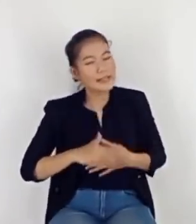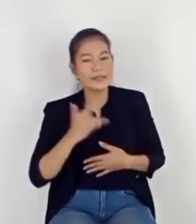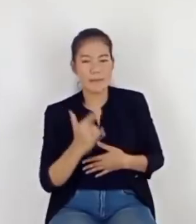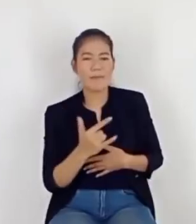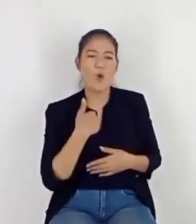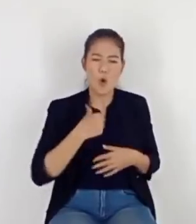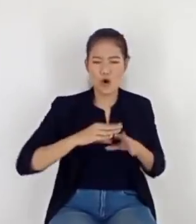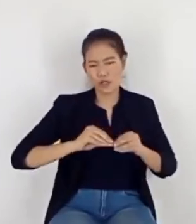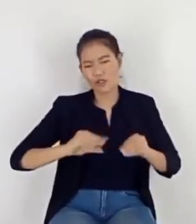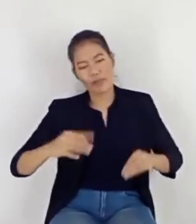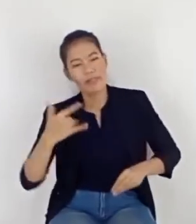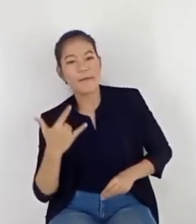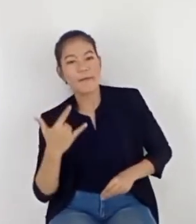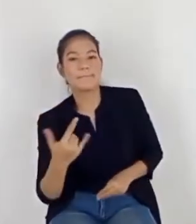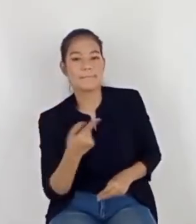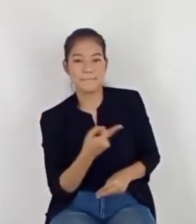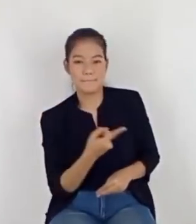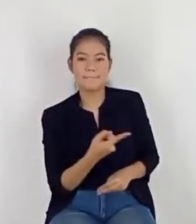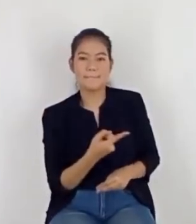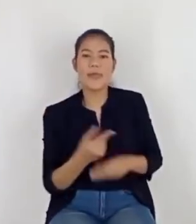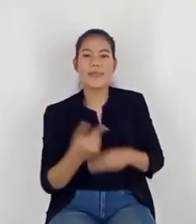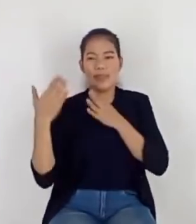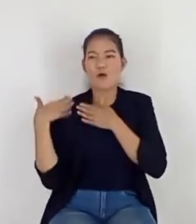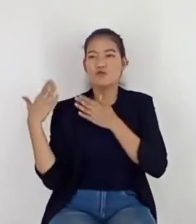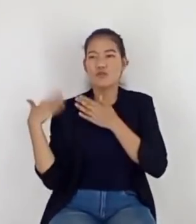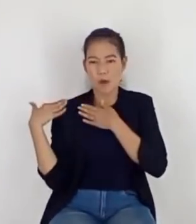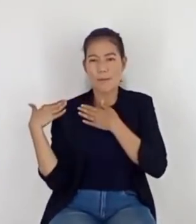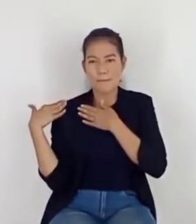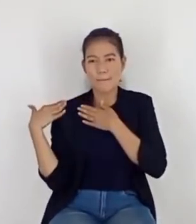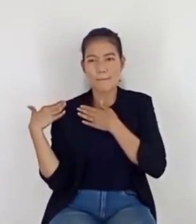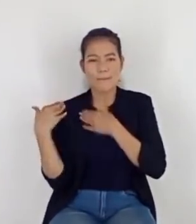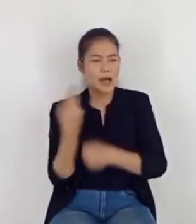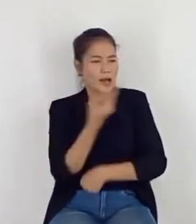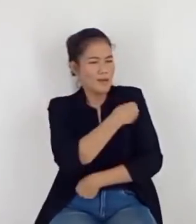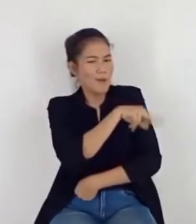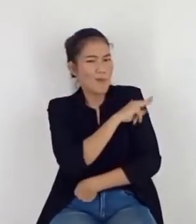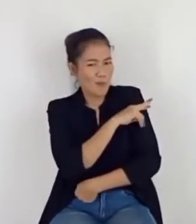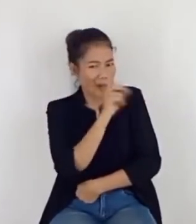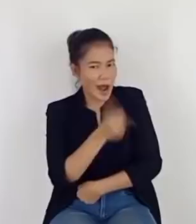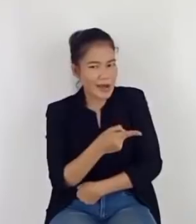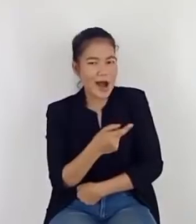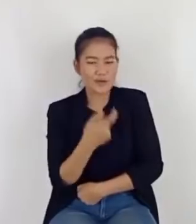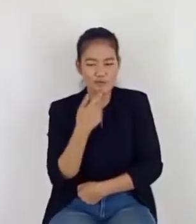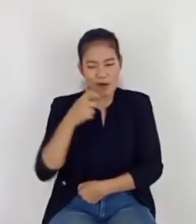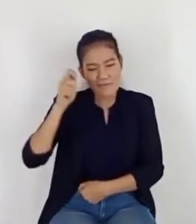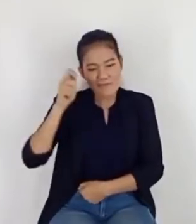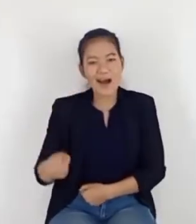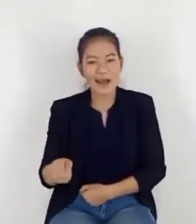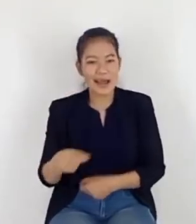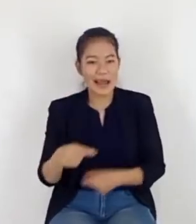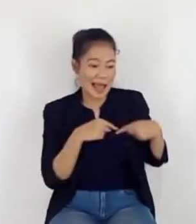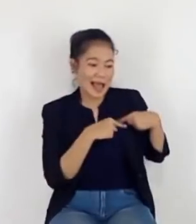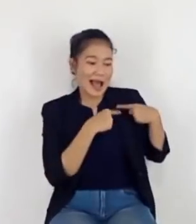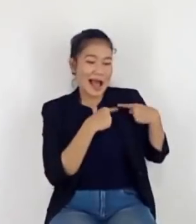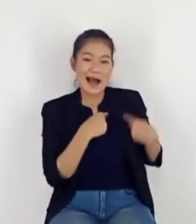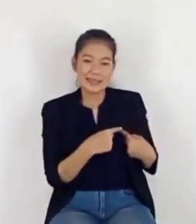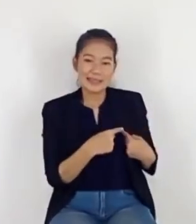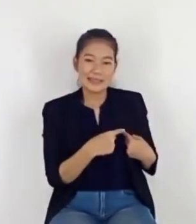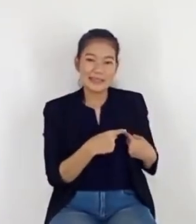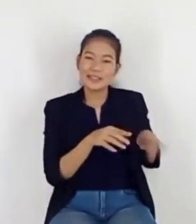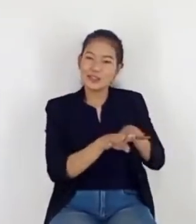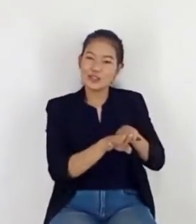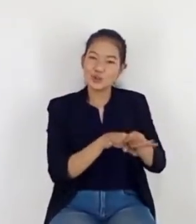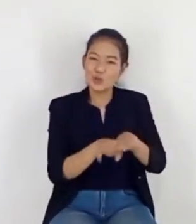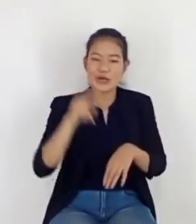bekerja. Dia bertanggung jawab menggunakan talentanya dan hatinya diisi dengan kehendak